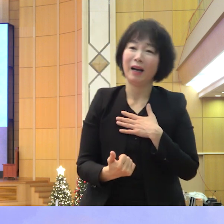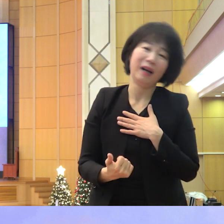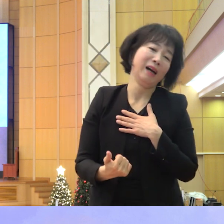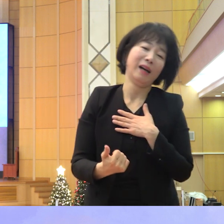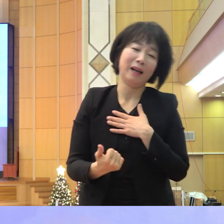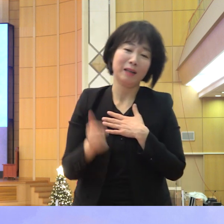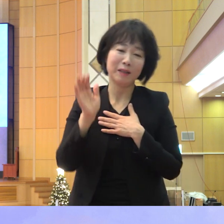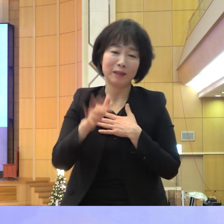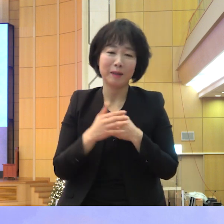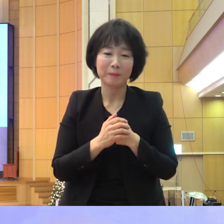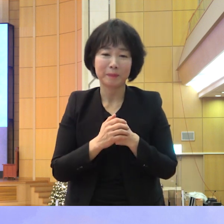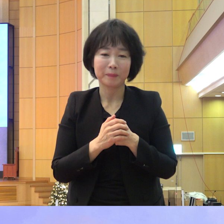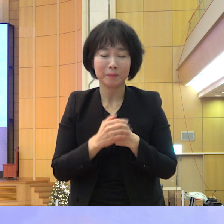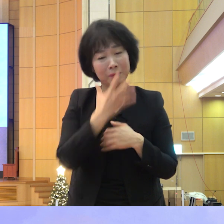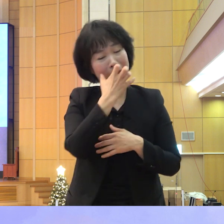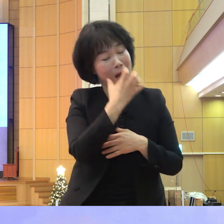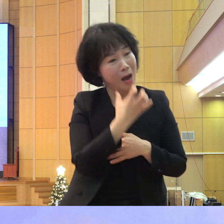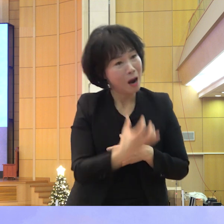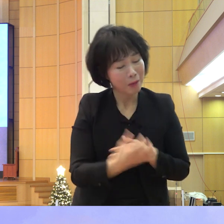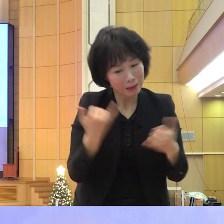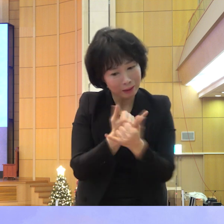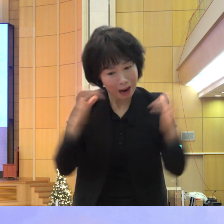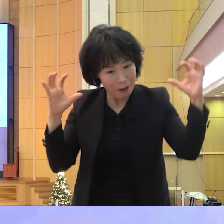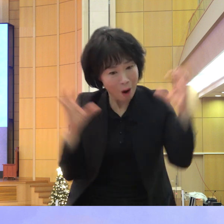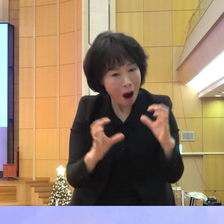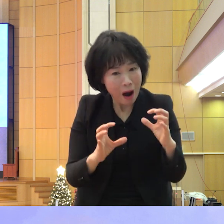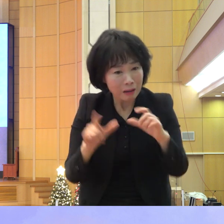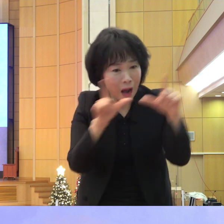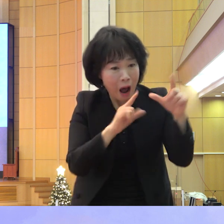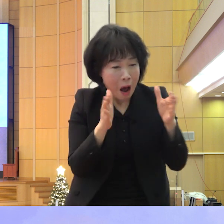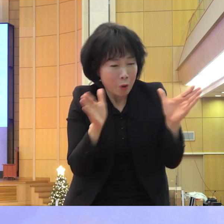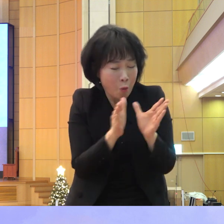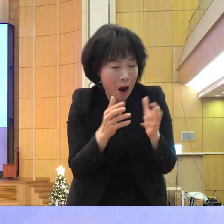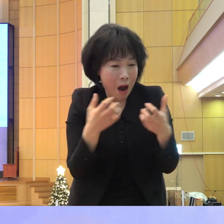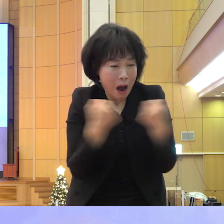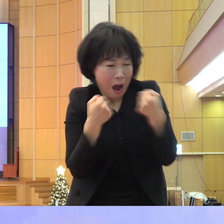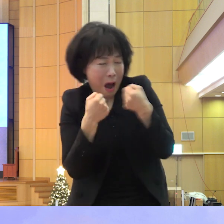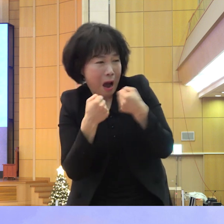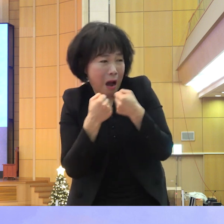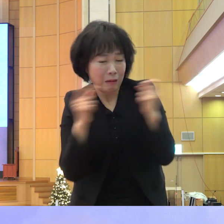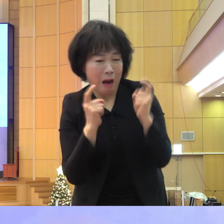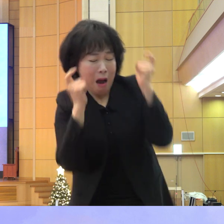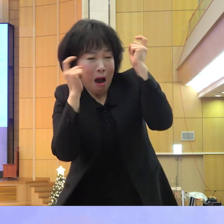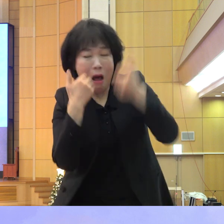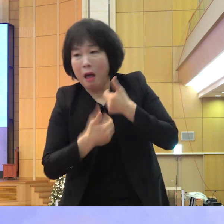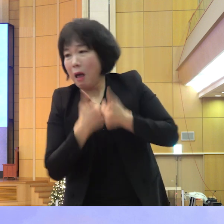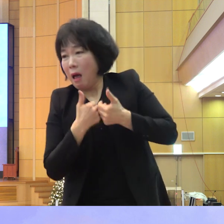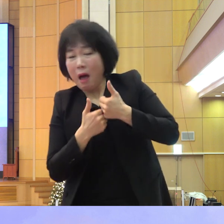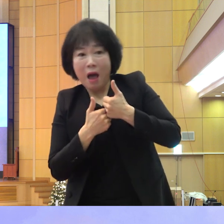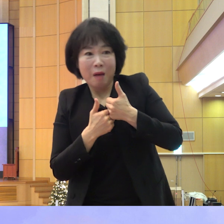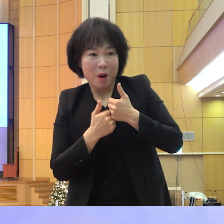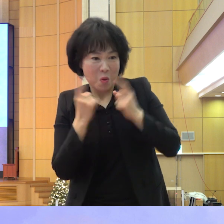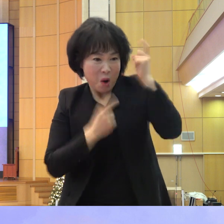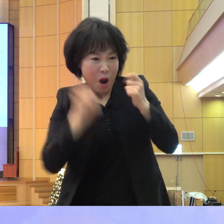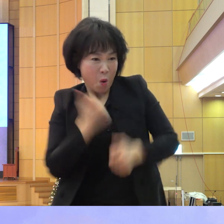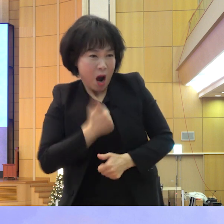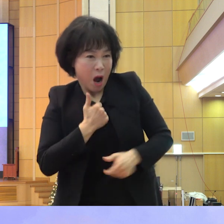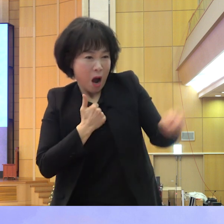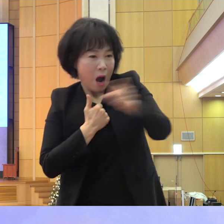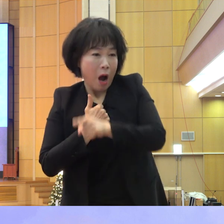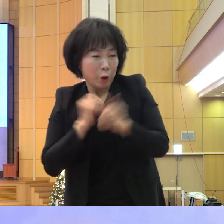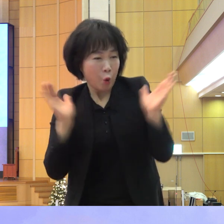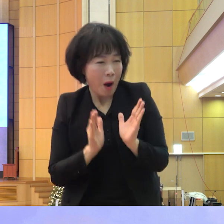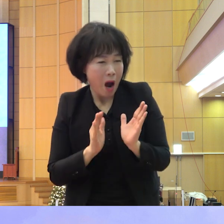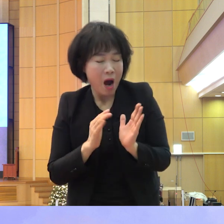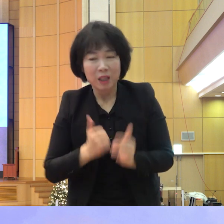그런데 이렇게 살다 보니까 너무 힘드니까 막 서로 싸우기도 하고 다투기도 하고 짜증도 나고,